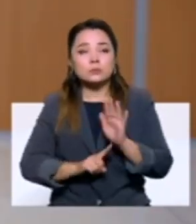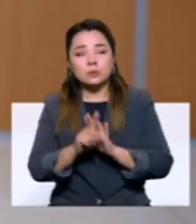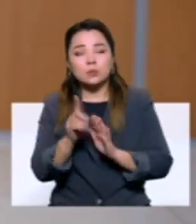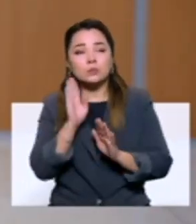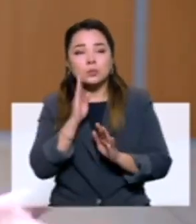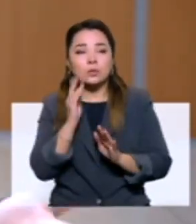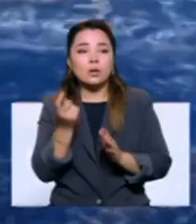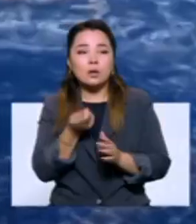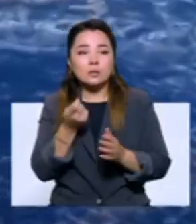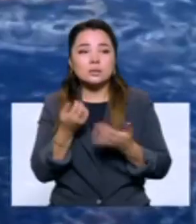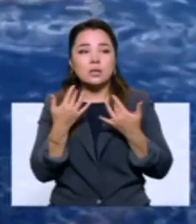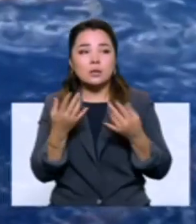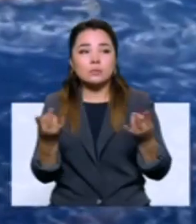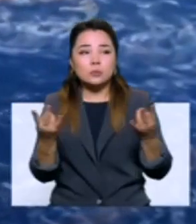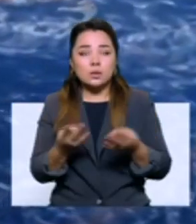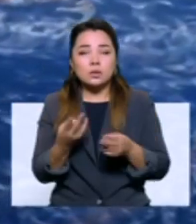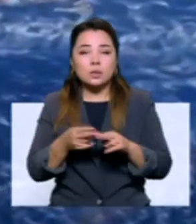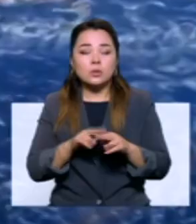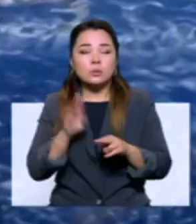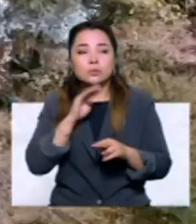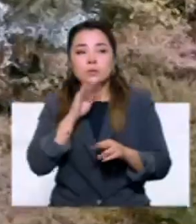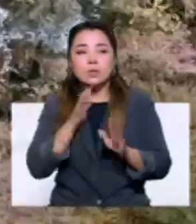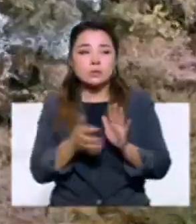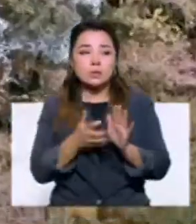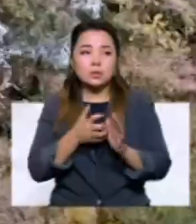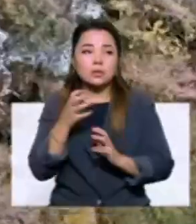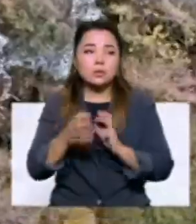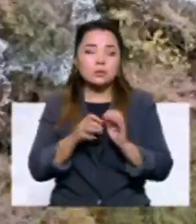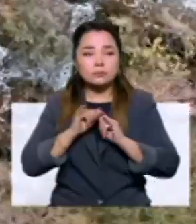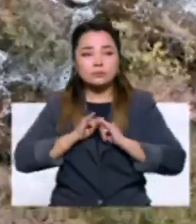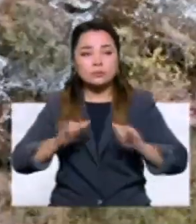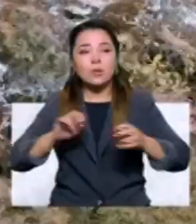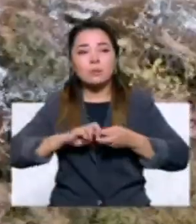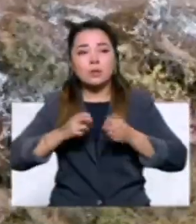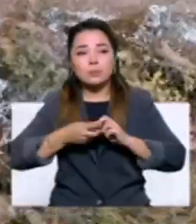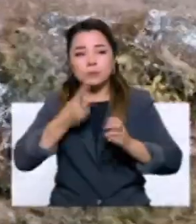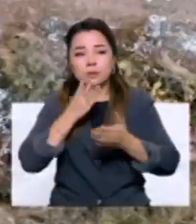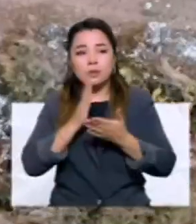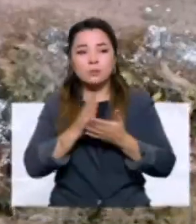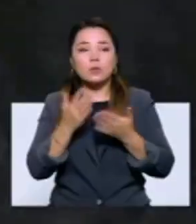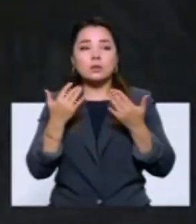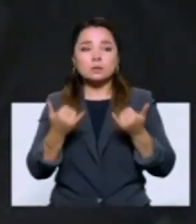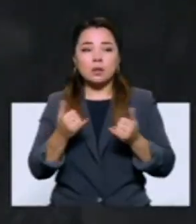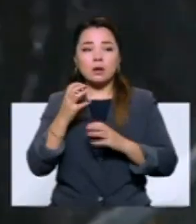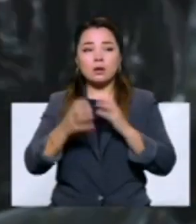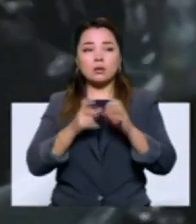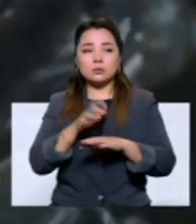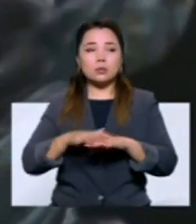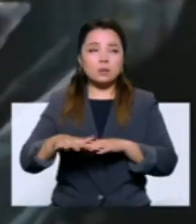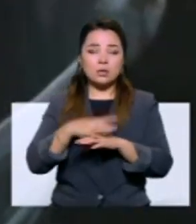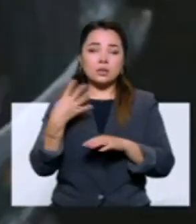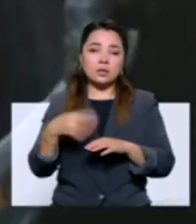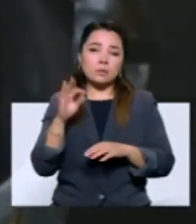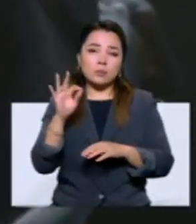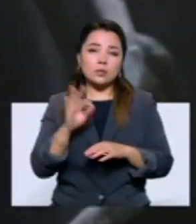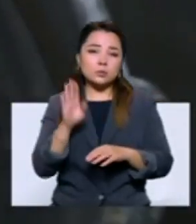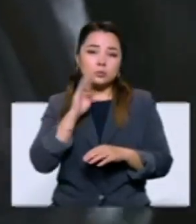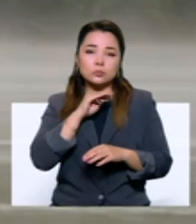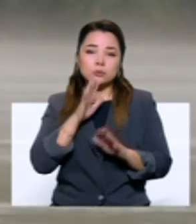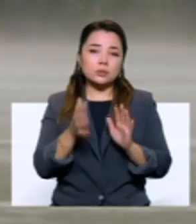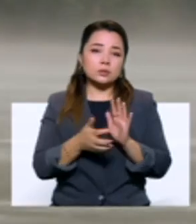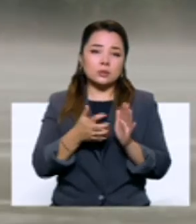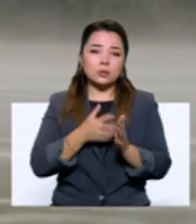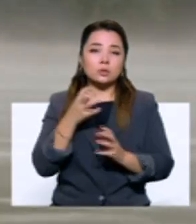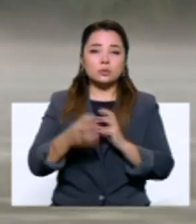ететін. Су тапшылығы төрткүл дүниеге тән үлкен проблема. Қазірдің өзінде әлем халқының 40%-на су